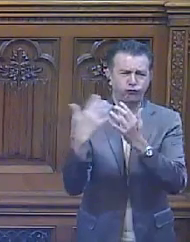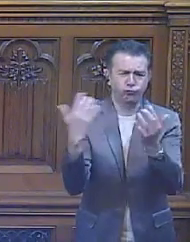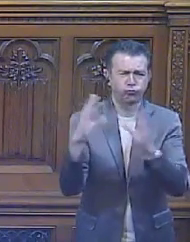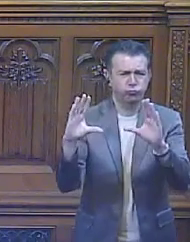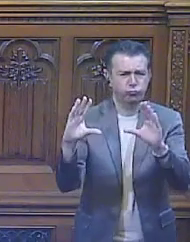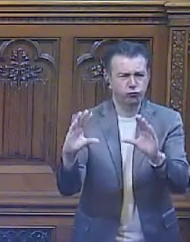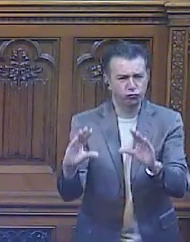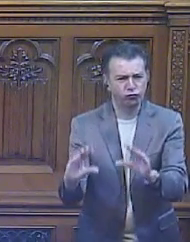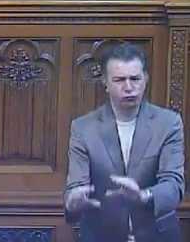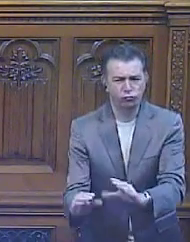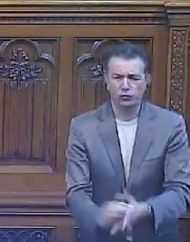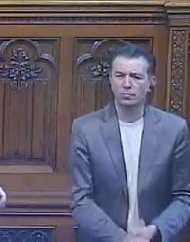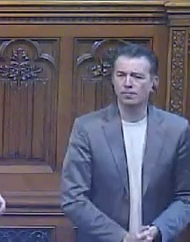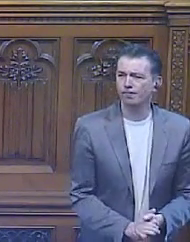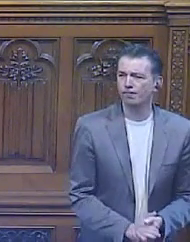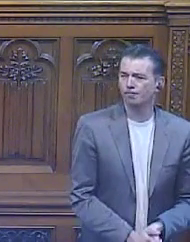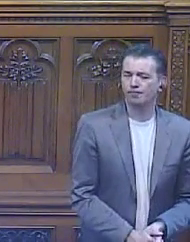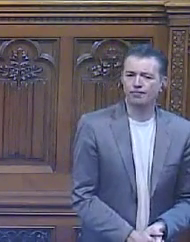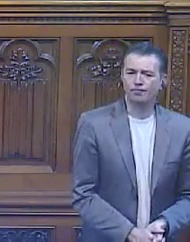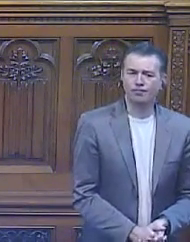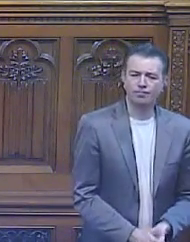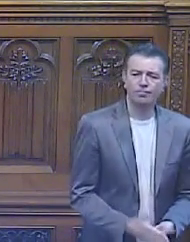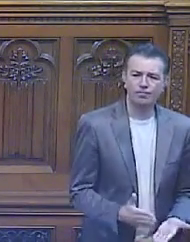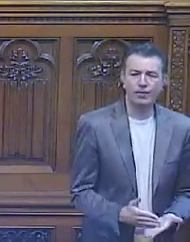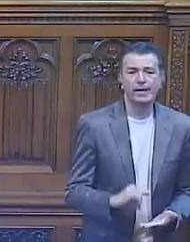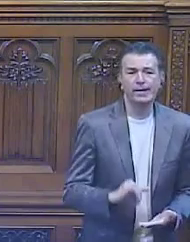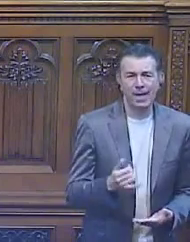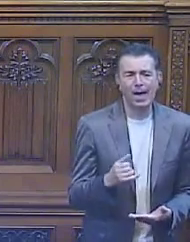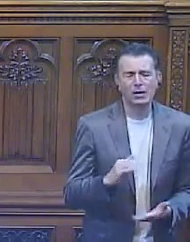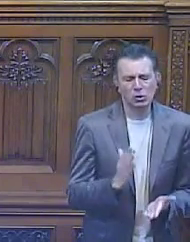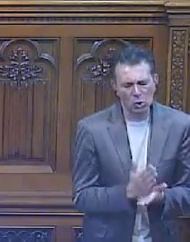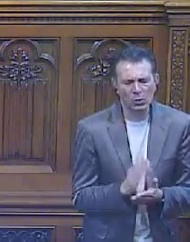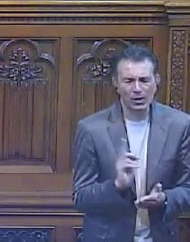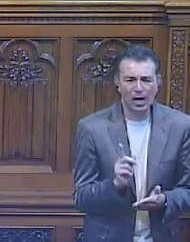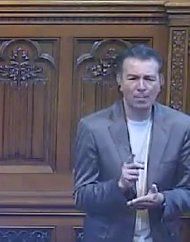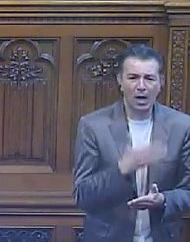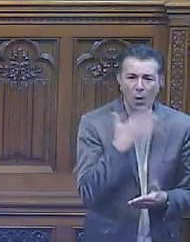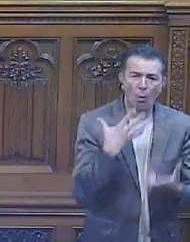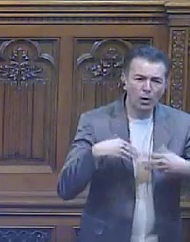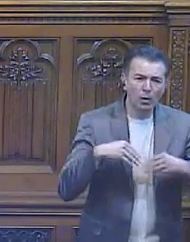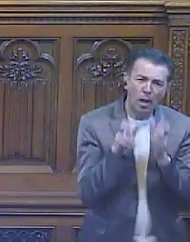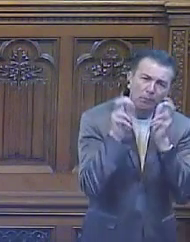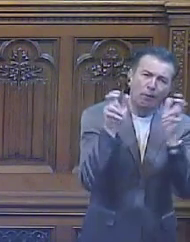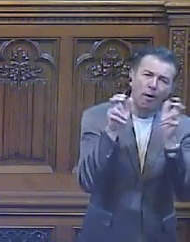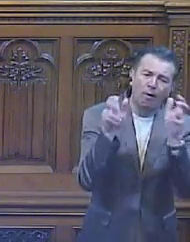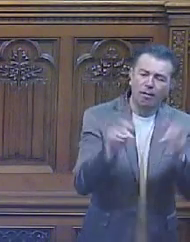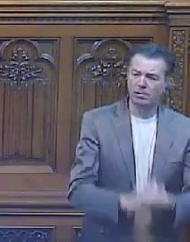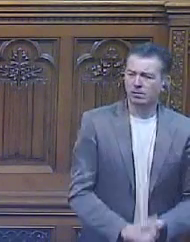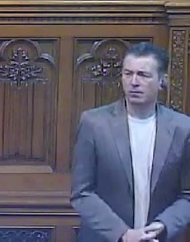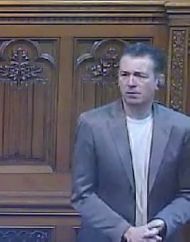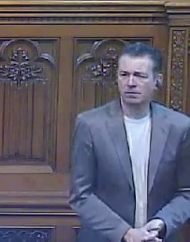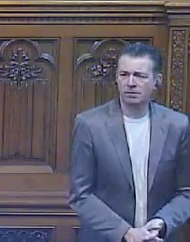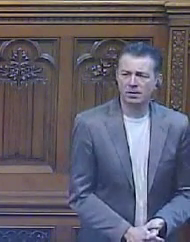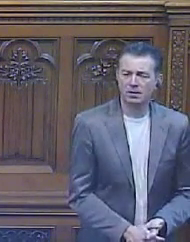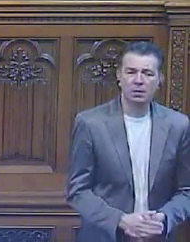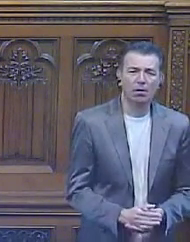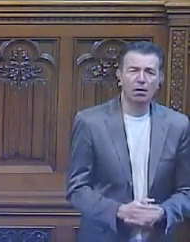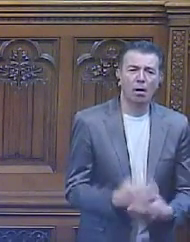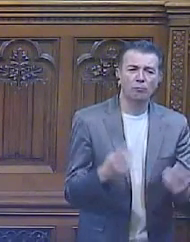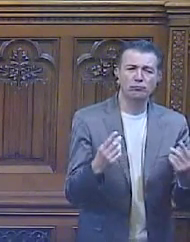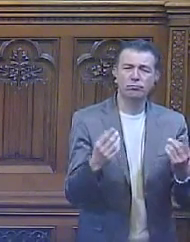ein bisschen, wenn schon, aber nicht gemeinsam. Und weil die einzelnen